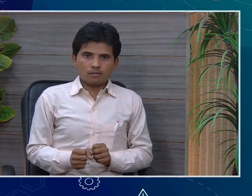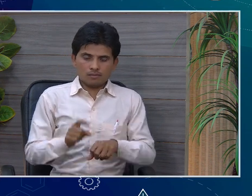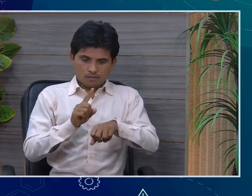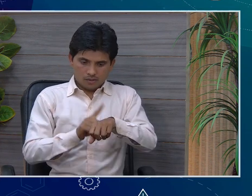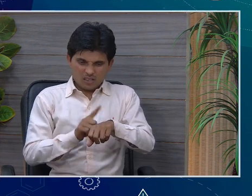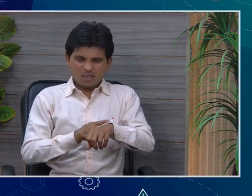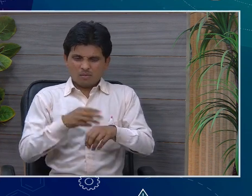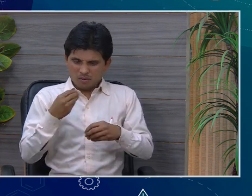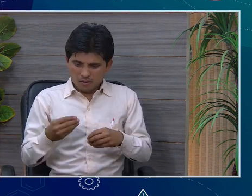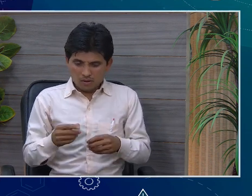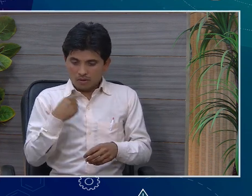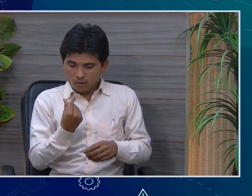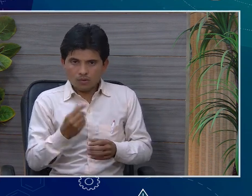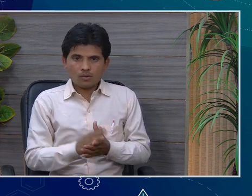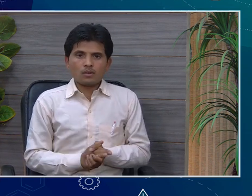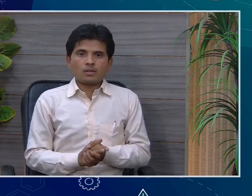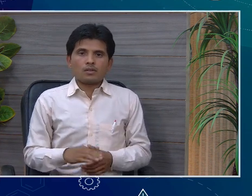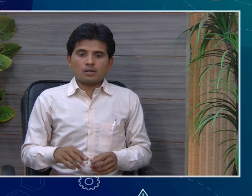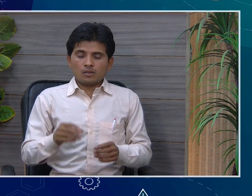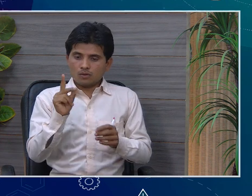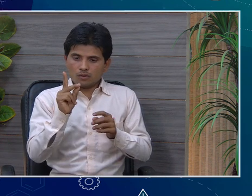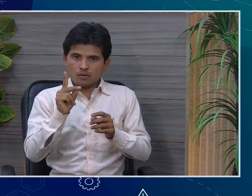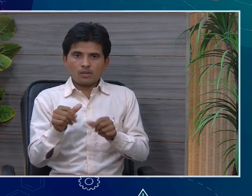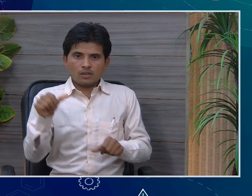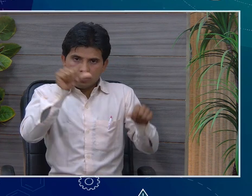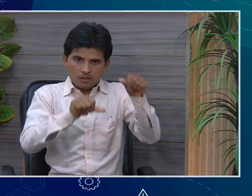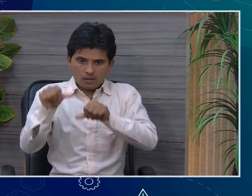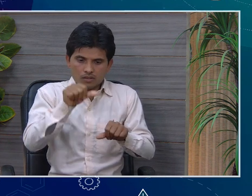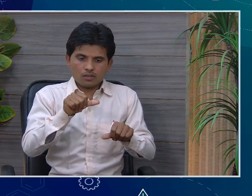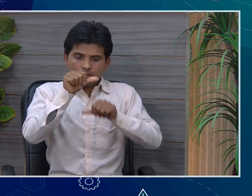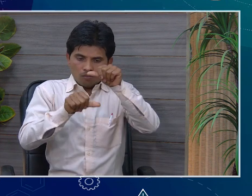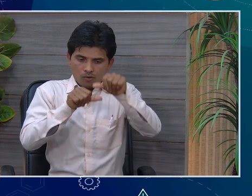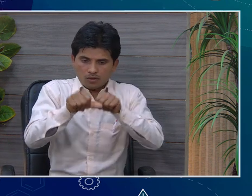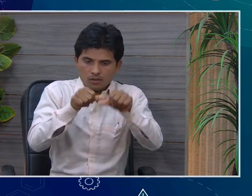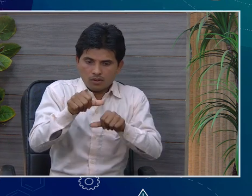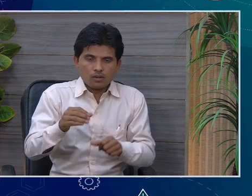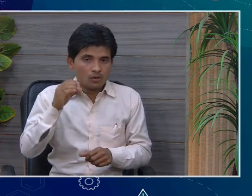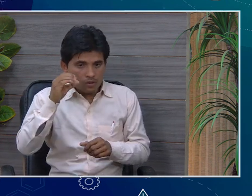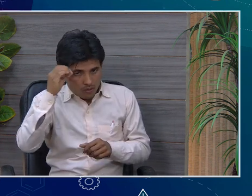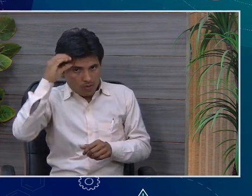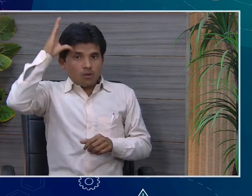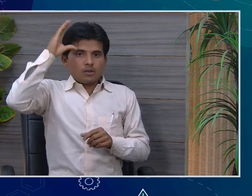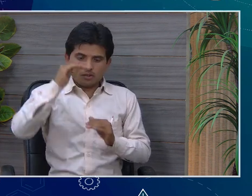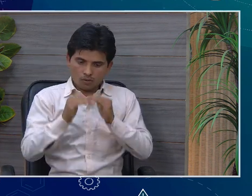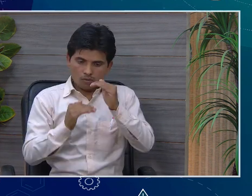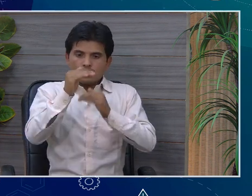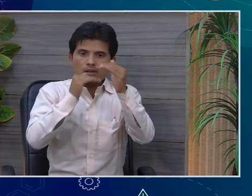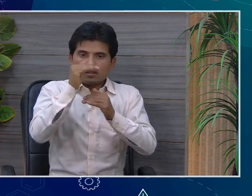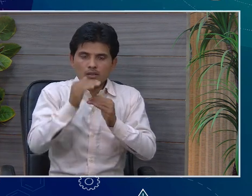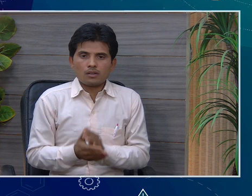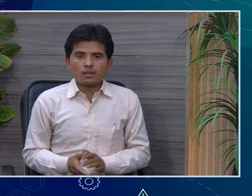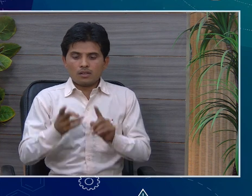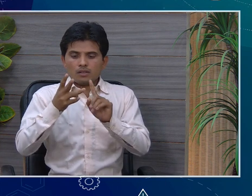डिवाइड करके खास प्रोसेस को लेकर दूसरी वह साइंस की प्रोसेस है जिसके द्वारा वह नॉलेज क्रिएट की जाती है और तीसरा